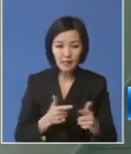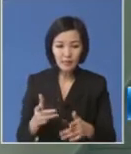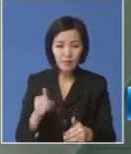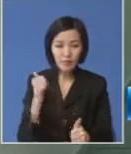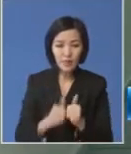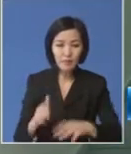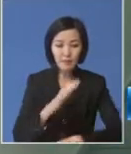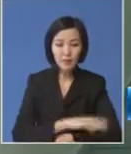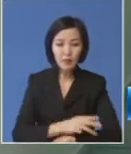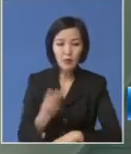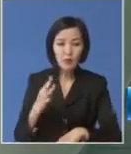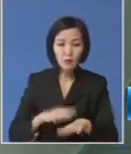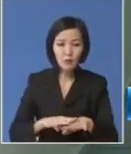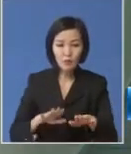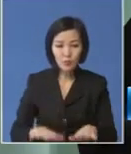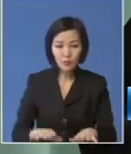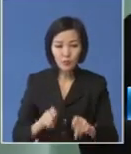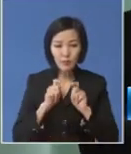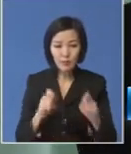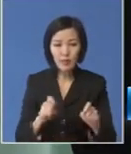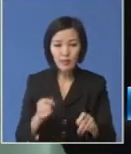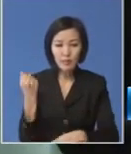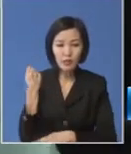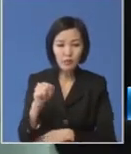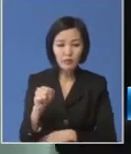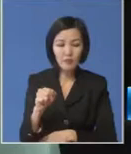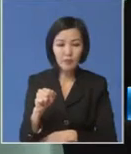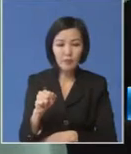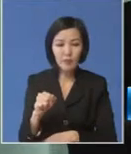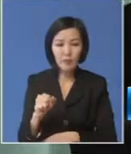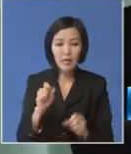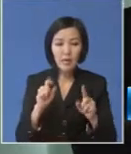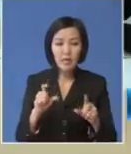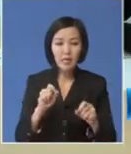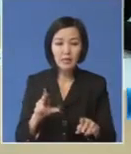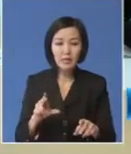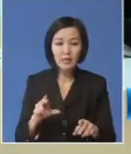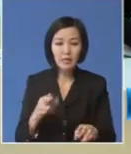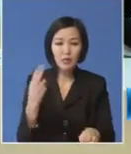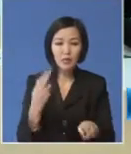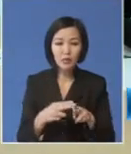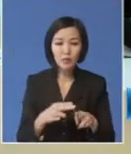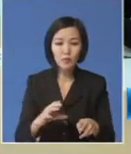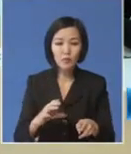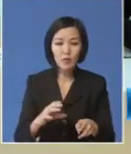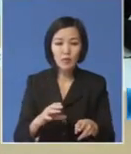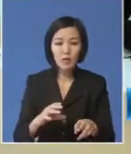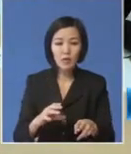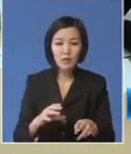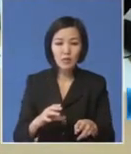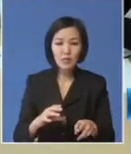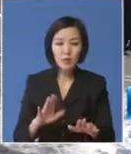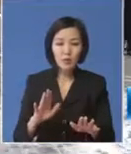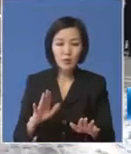бойынша үш орын егер анықталады. Яғни 100-ден жүйрік шыққандар мойындарына алтын, күміс, қола медальдарды тағып қайтады. Мұхит Тоқтасын,